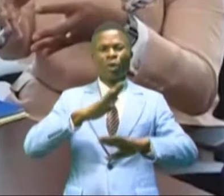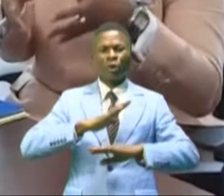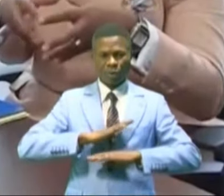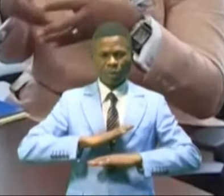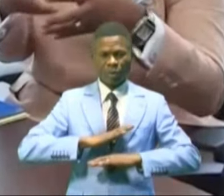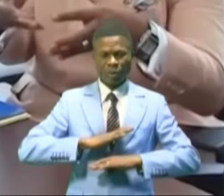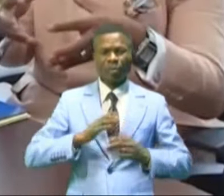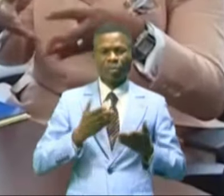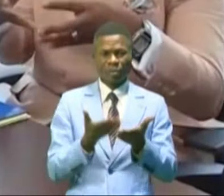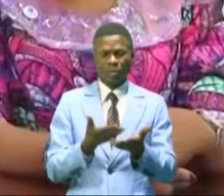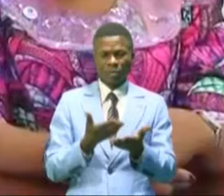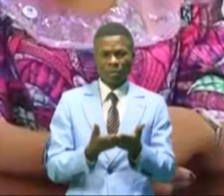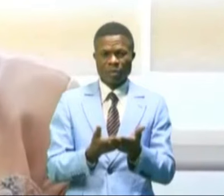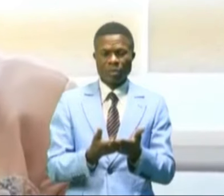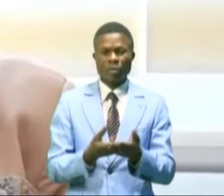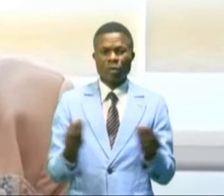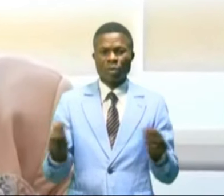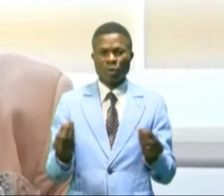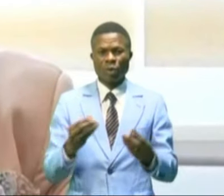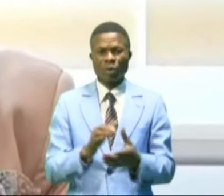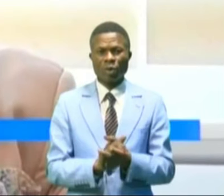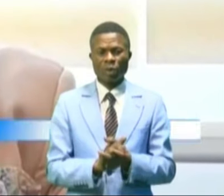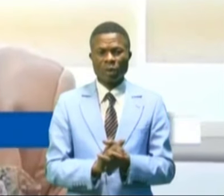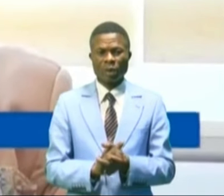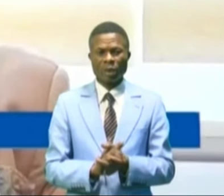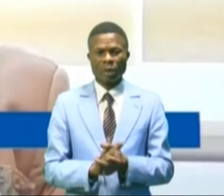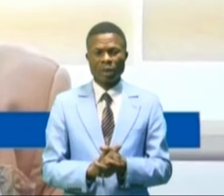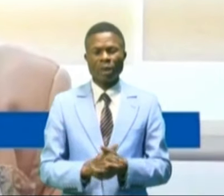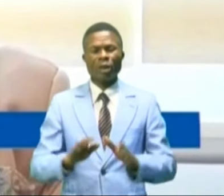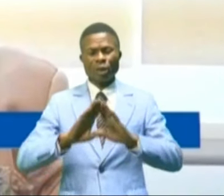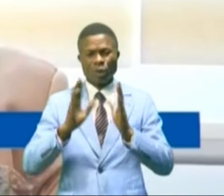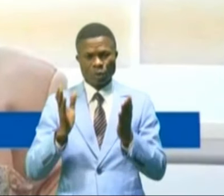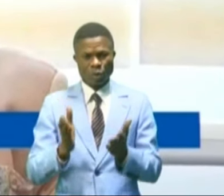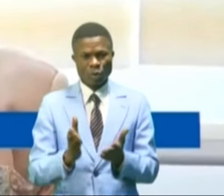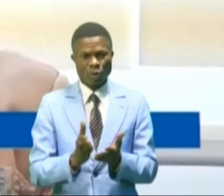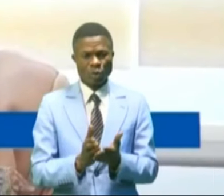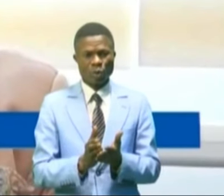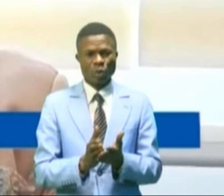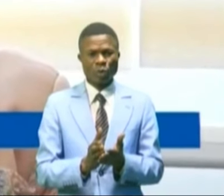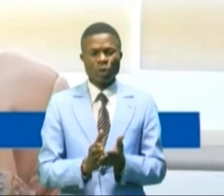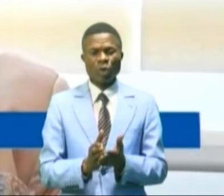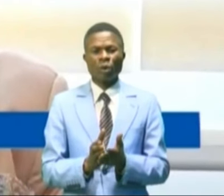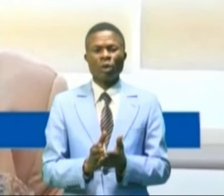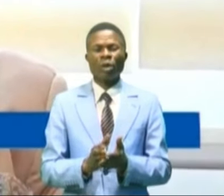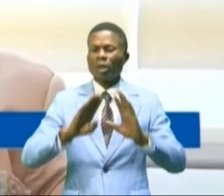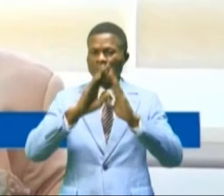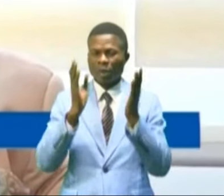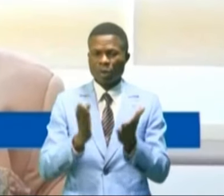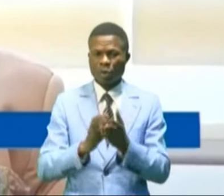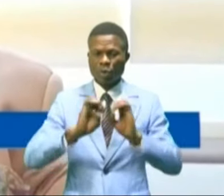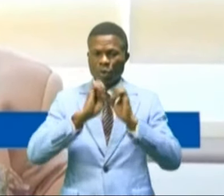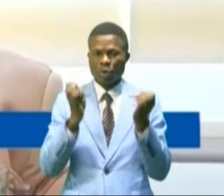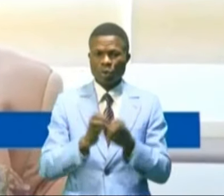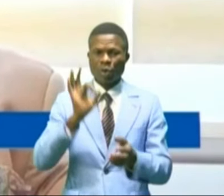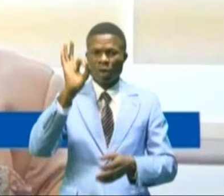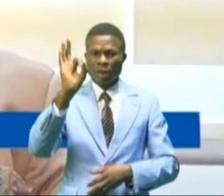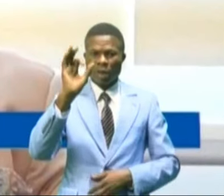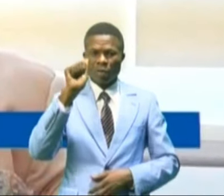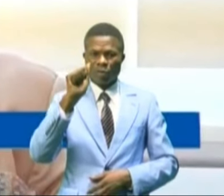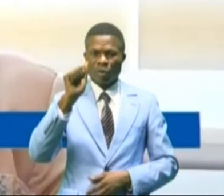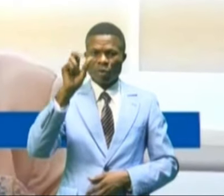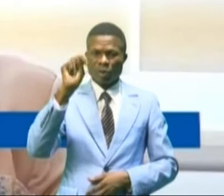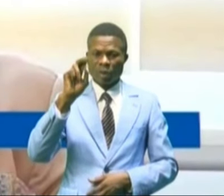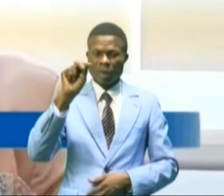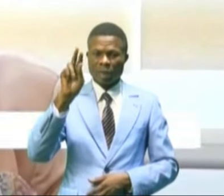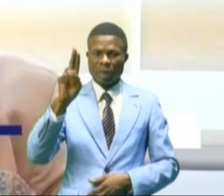Nous sommes ici parce qu'il a plu à l'Éternel et au directeur général et à toute l'équipe du FONAREV de